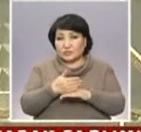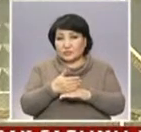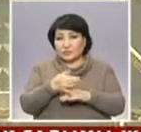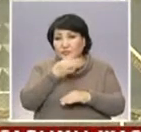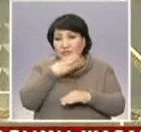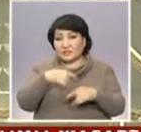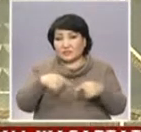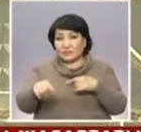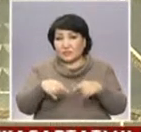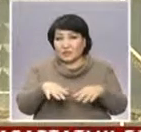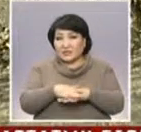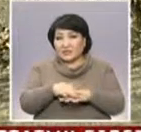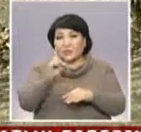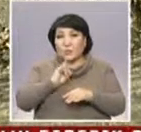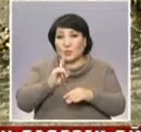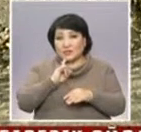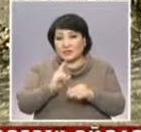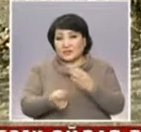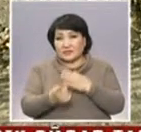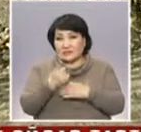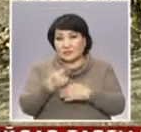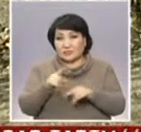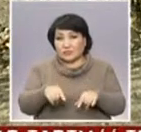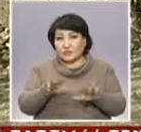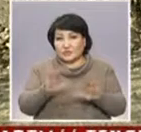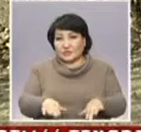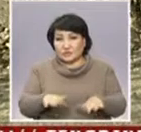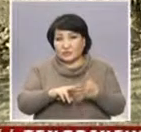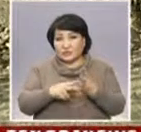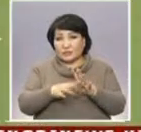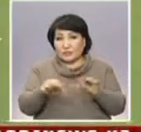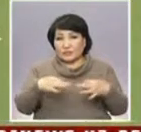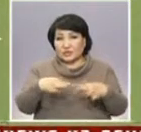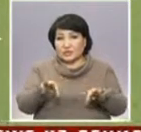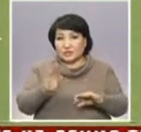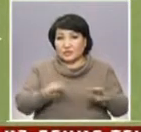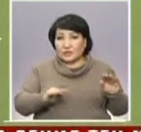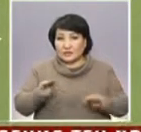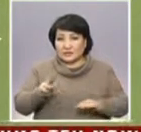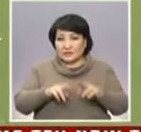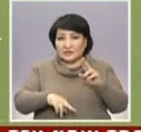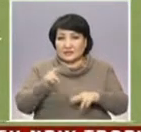алаңы уақытша екен. Яғни бұл жерге жоспар бойынша көлік тұрағы салынады. Алаң алдағы